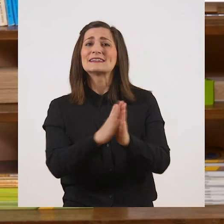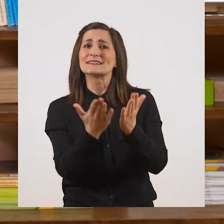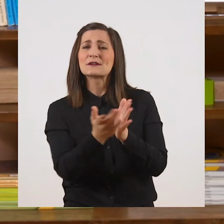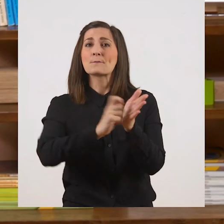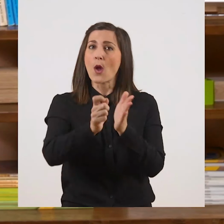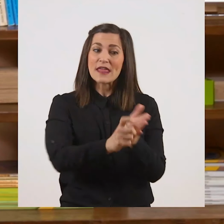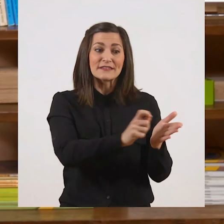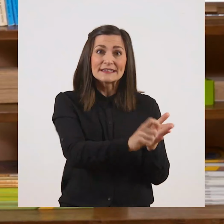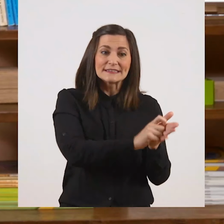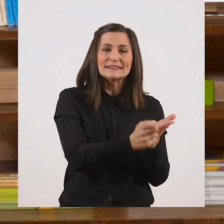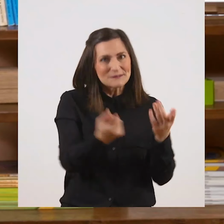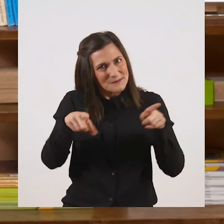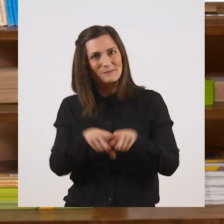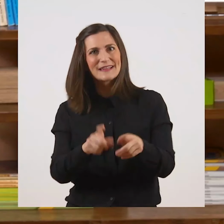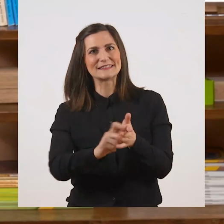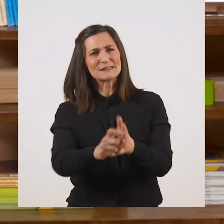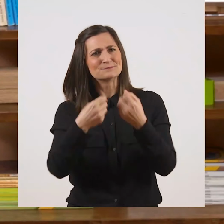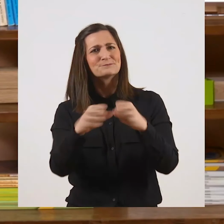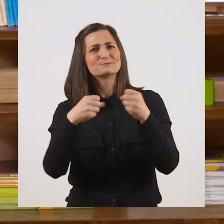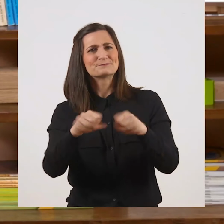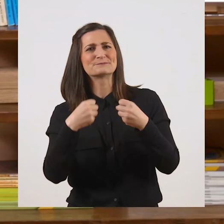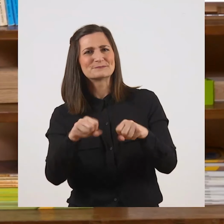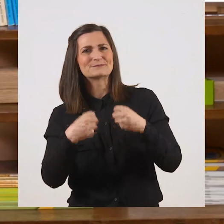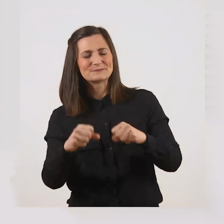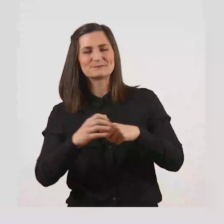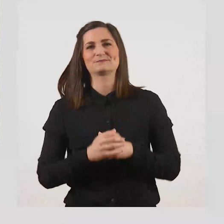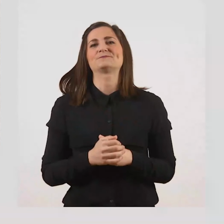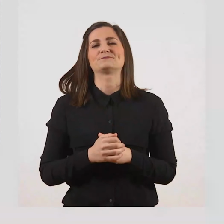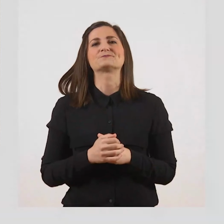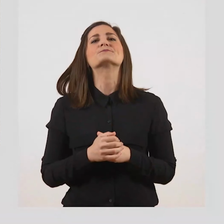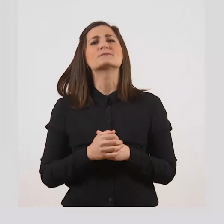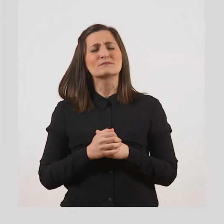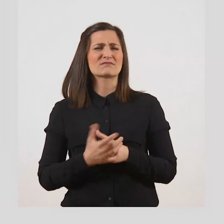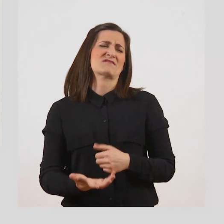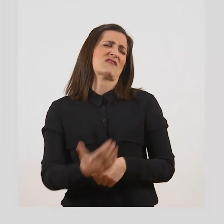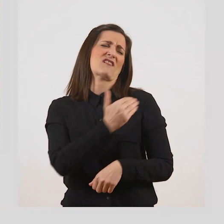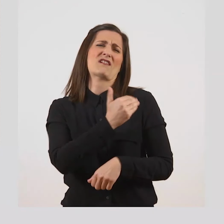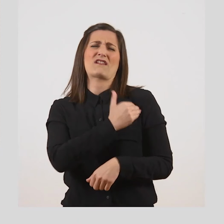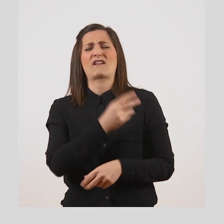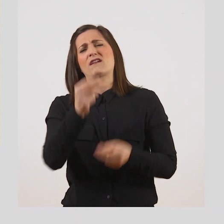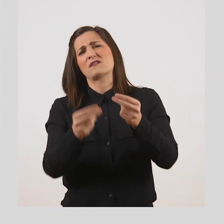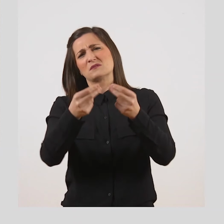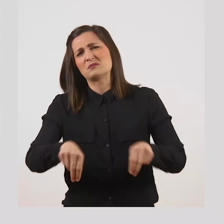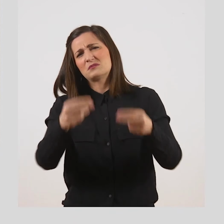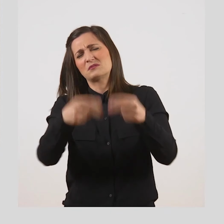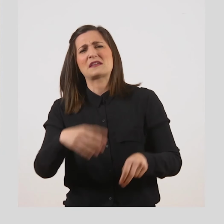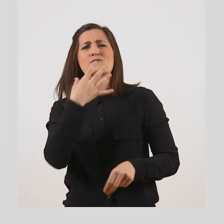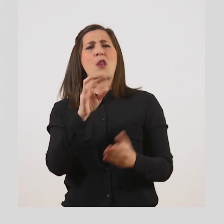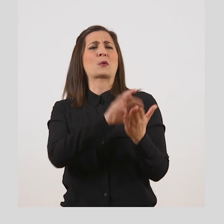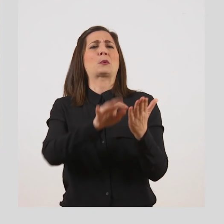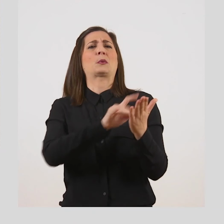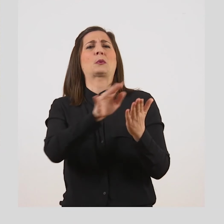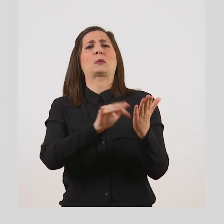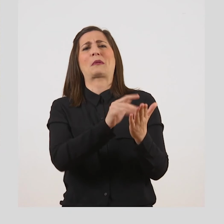και ένα μολύβι για να τις κάνουμε παρέα, για εξάσκηση. Θα μου πείτε γιατί να κάνουμε πράξεις τώρα, αφού έχουμε και τα